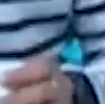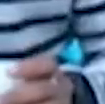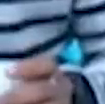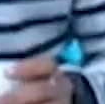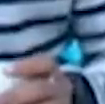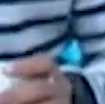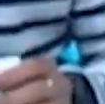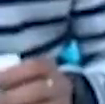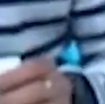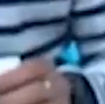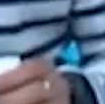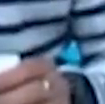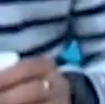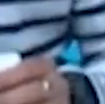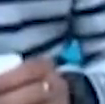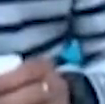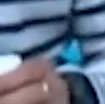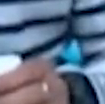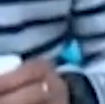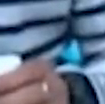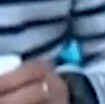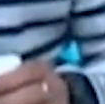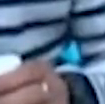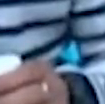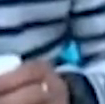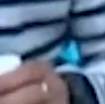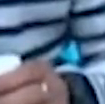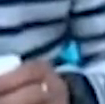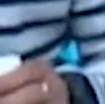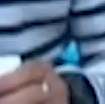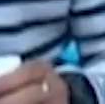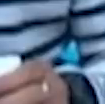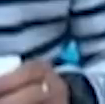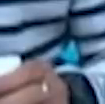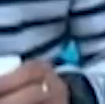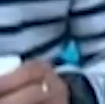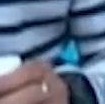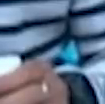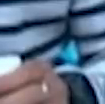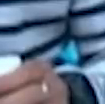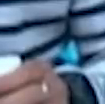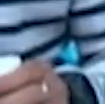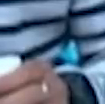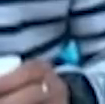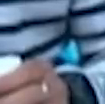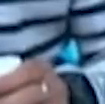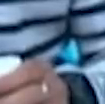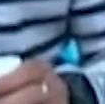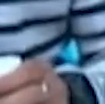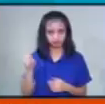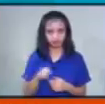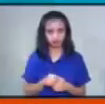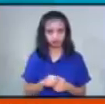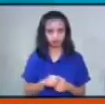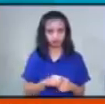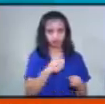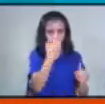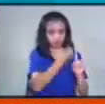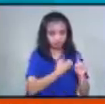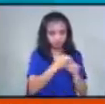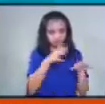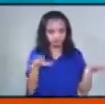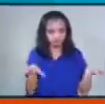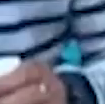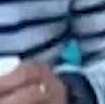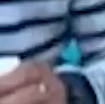na yan. Totoo, sir. Di ba? Pustahan tayo. Maniwala ka, hindi. Di ba? Oo, sir. Yung bawat pawis na